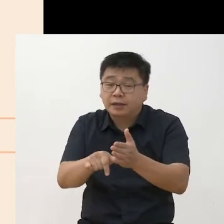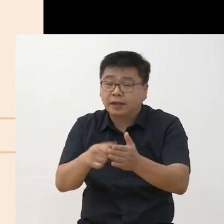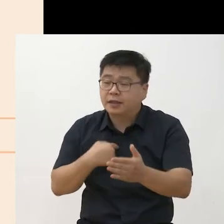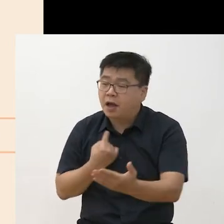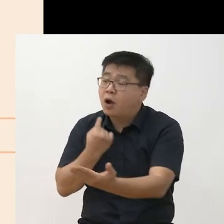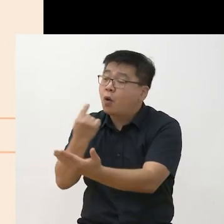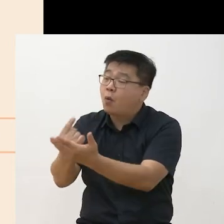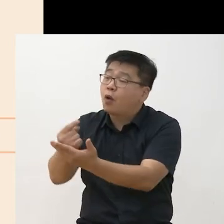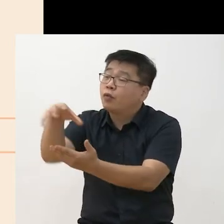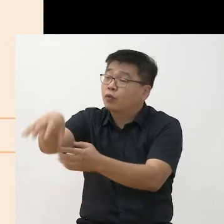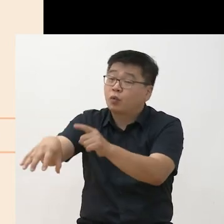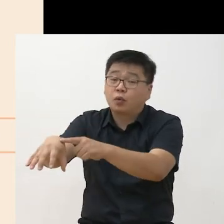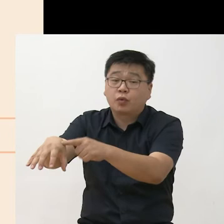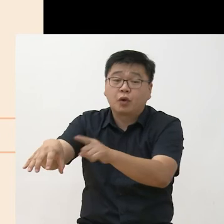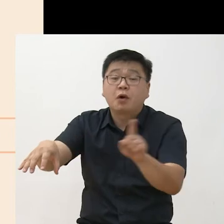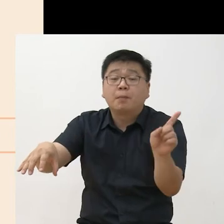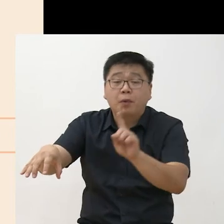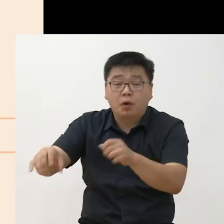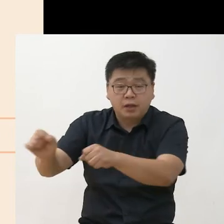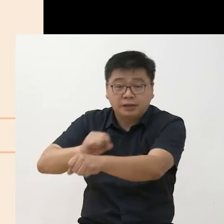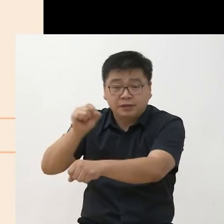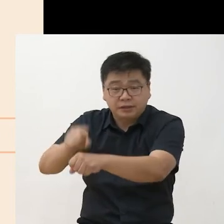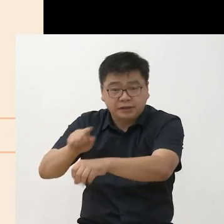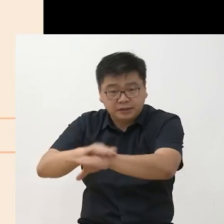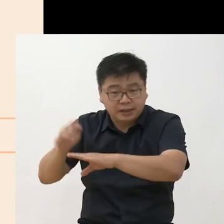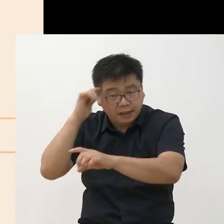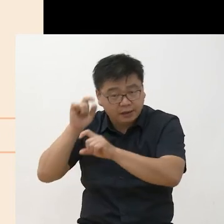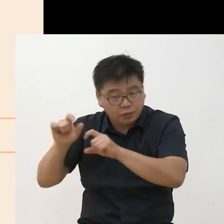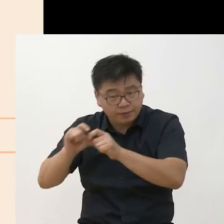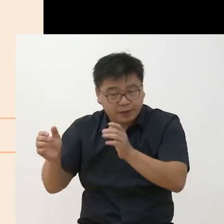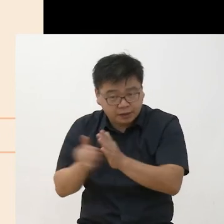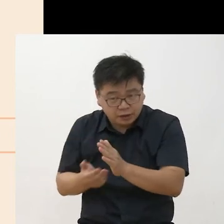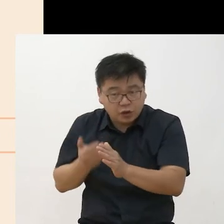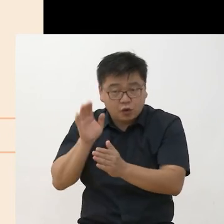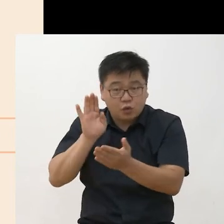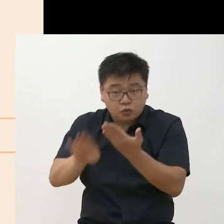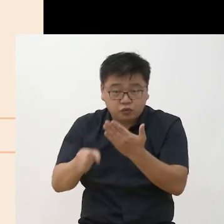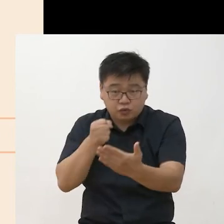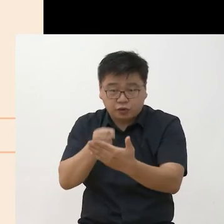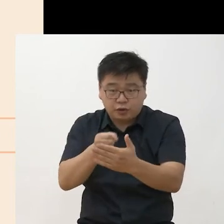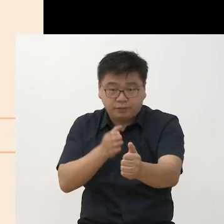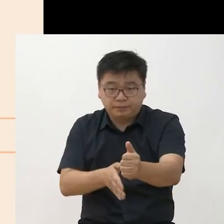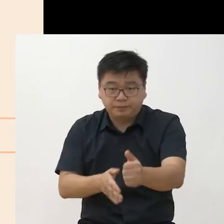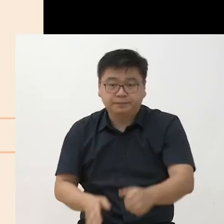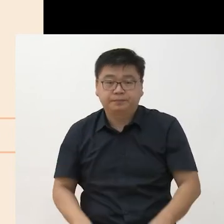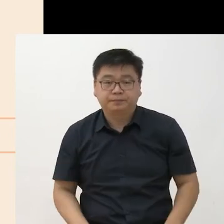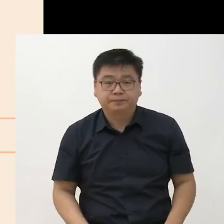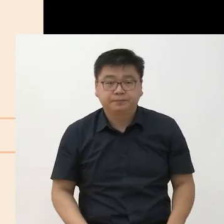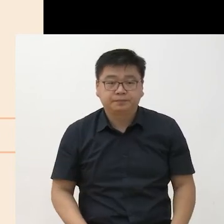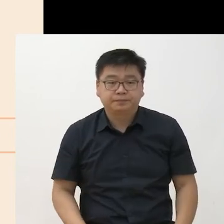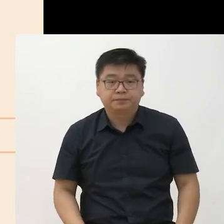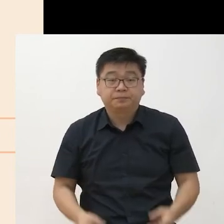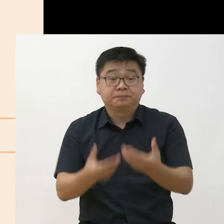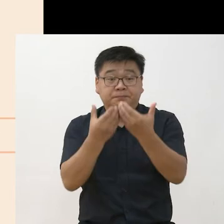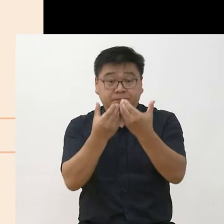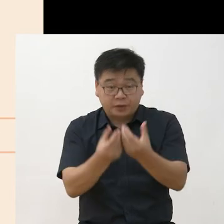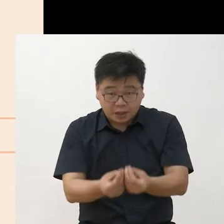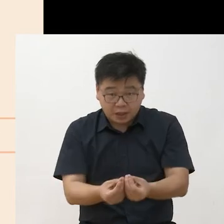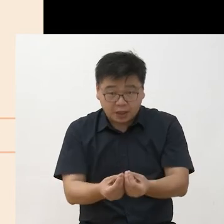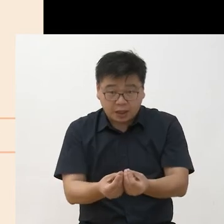하는 시설을 특징을 반드시 고려해 주시고 선택을 해 주시기 바랍니다. 예를